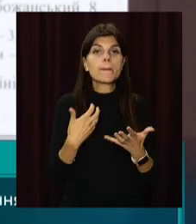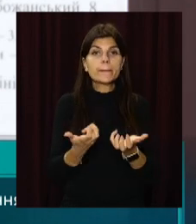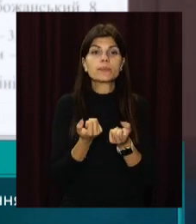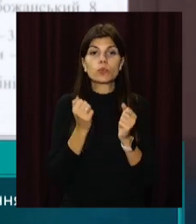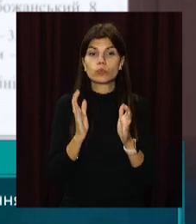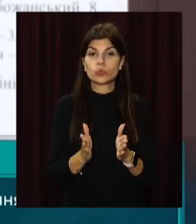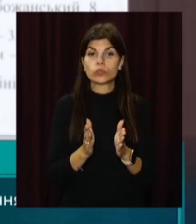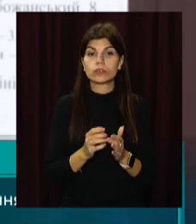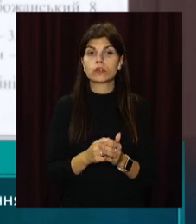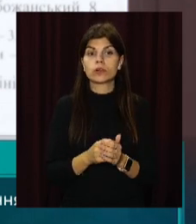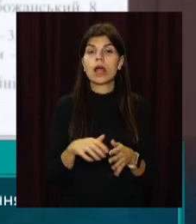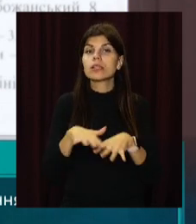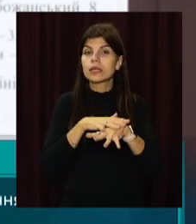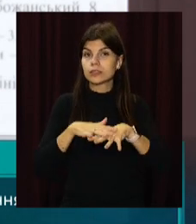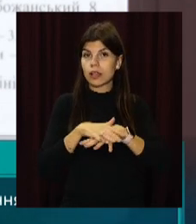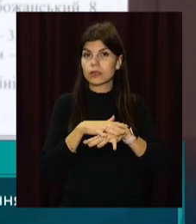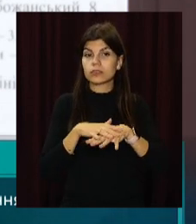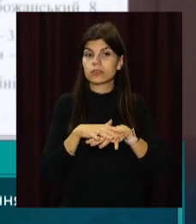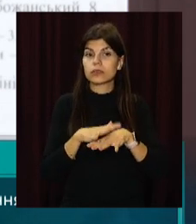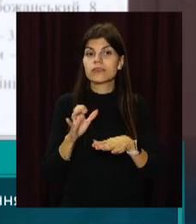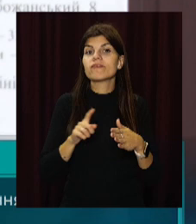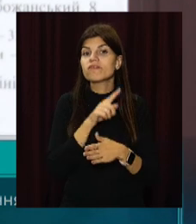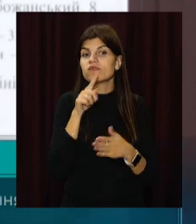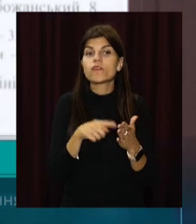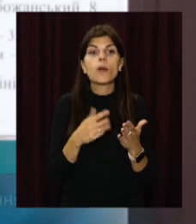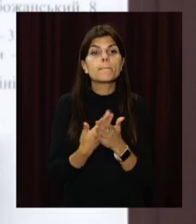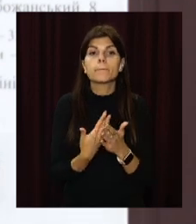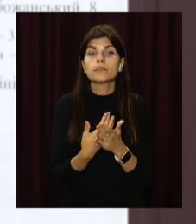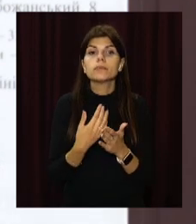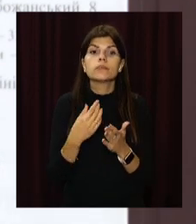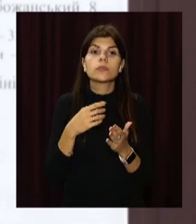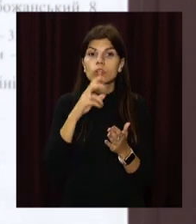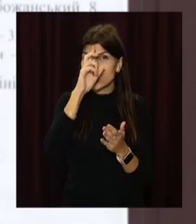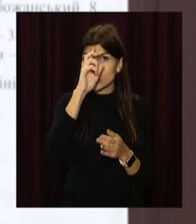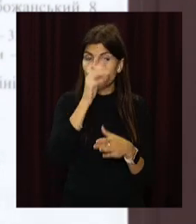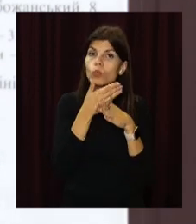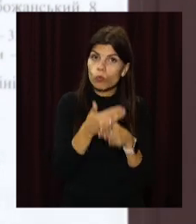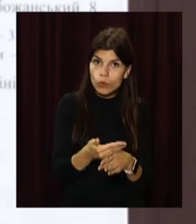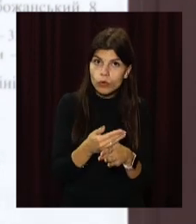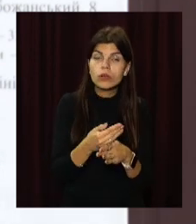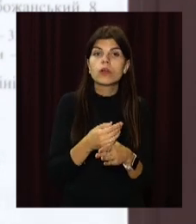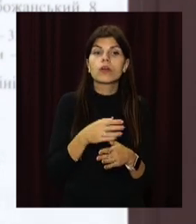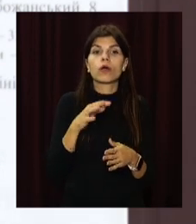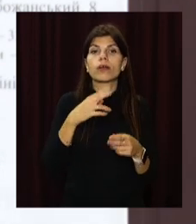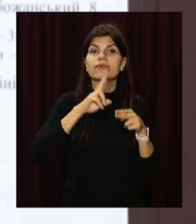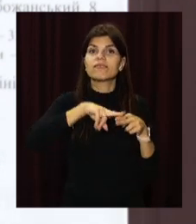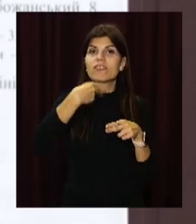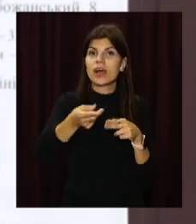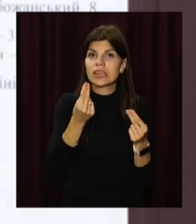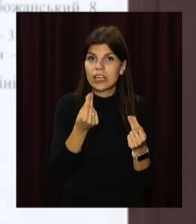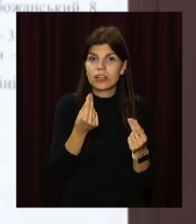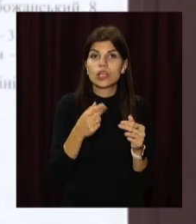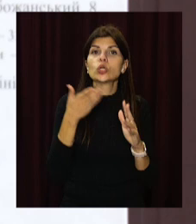приймати населення з питань призначення державних допомог, компенсаційних виплат, а